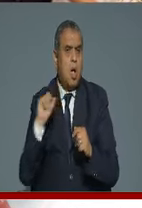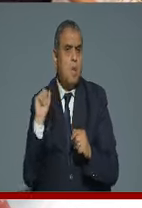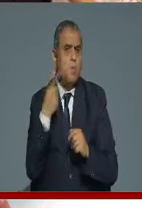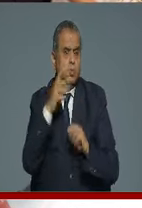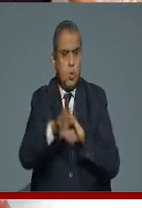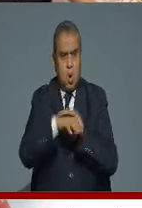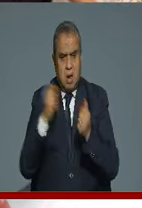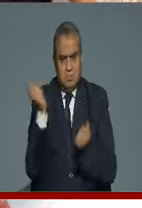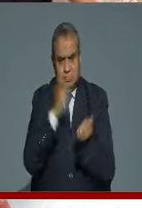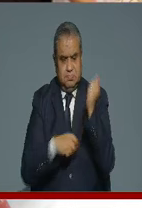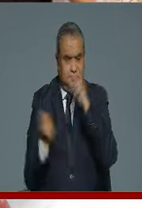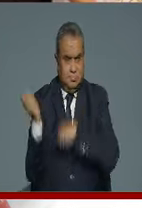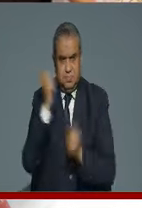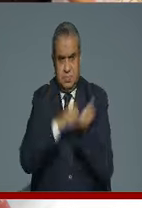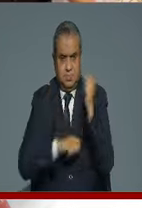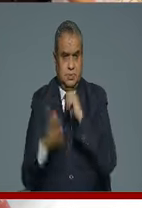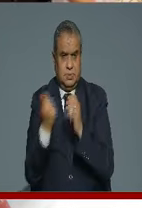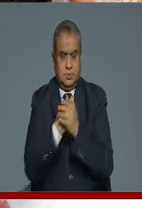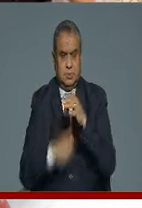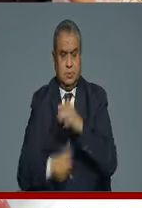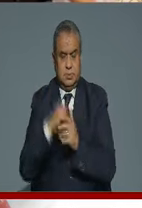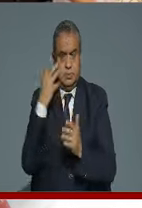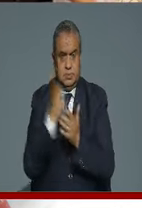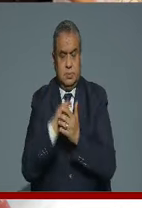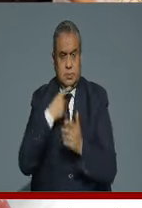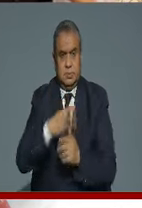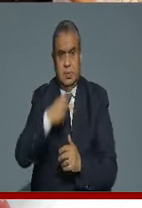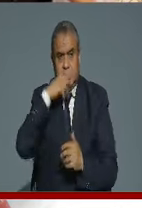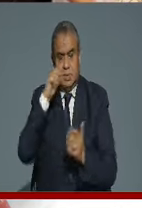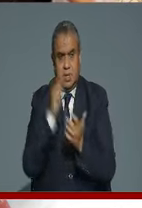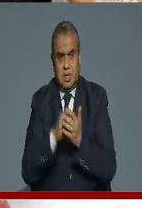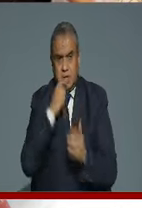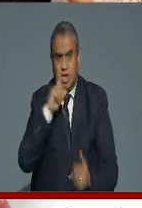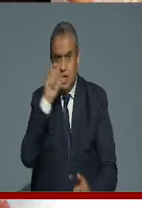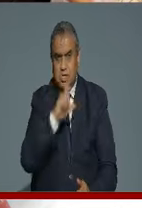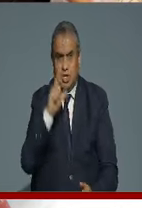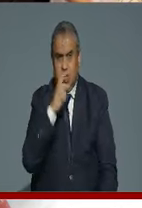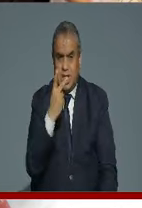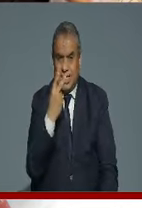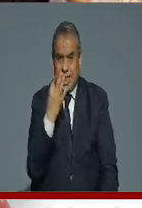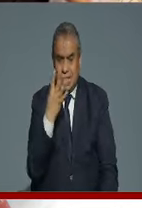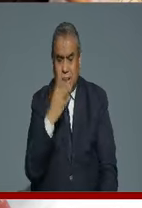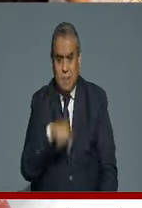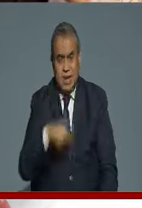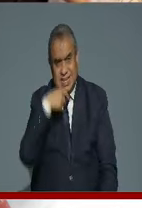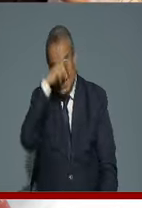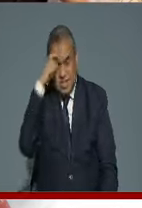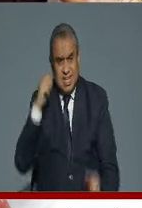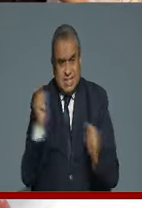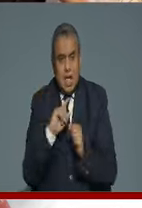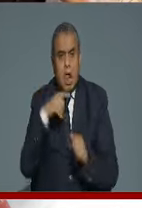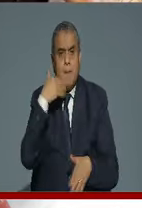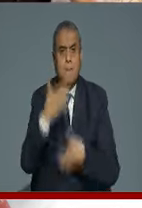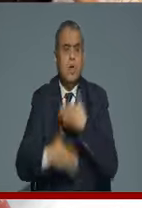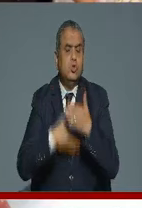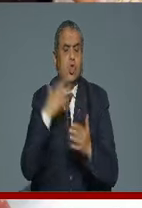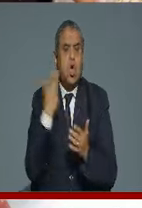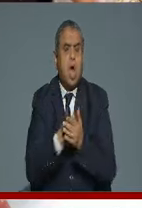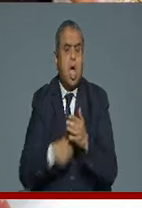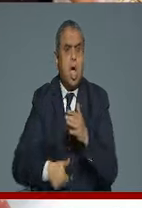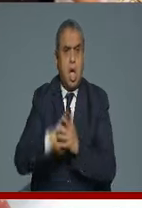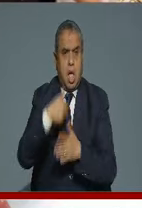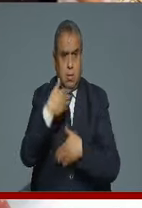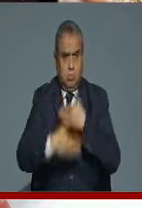بمعنى مش على قد إن إحنا بنتكلم في شهرين ثلاثة أربعة حتى في الشتاء ولا الصيف، لا إحنا بنتكلم على